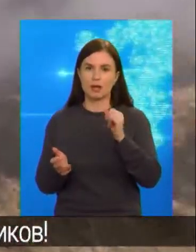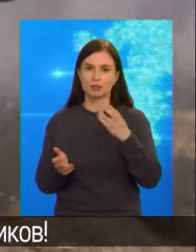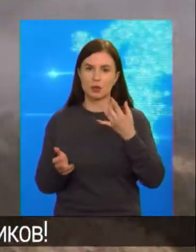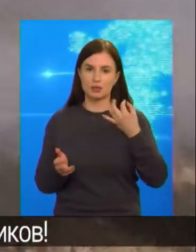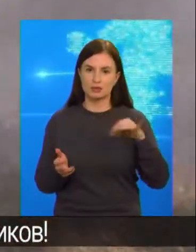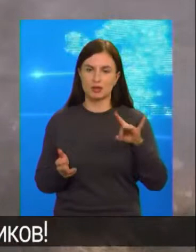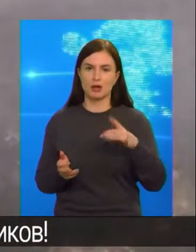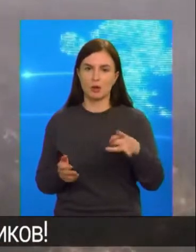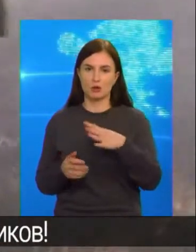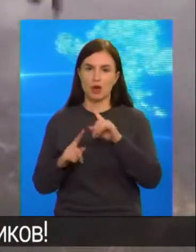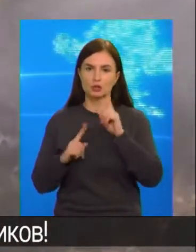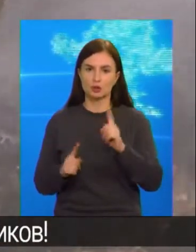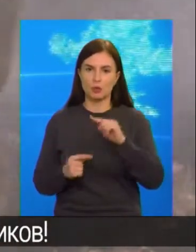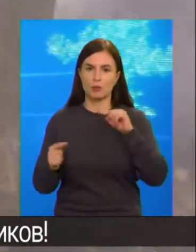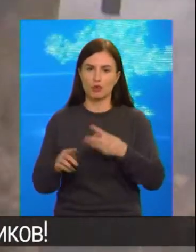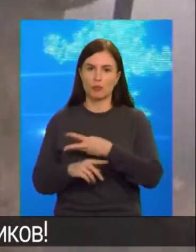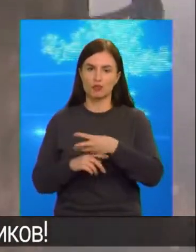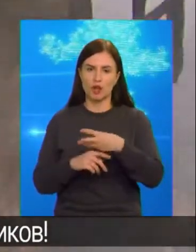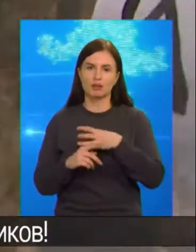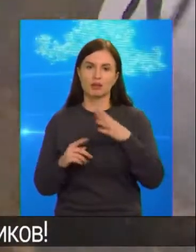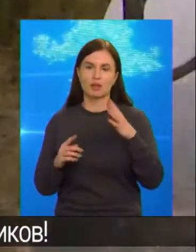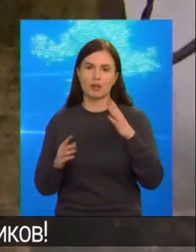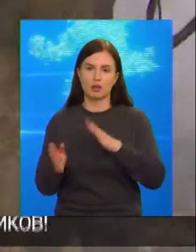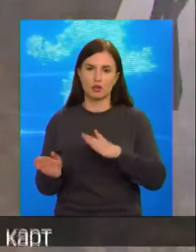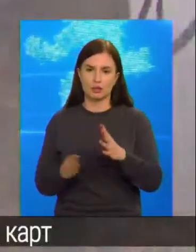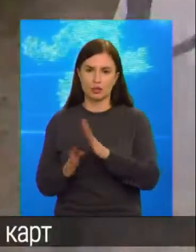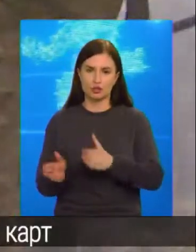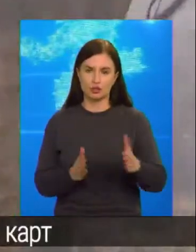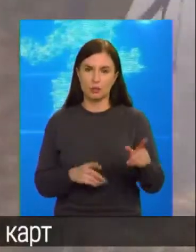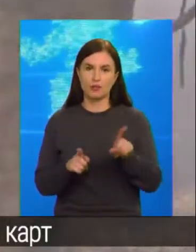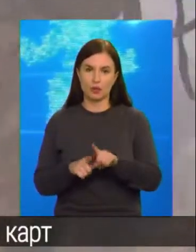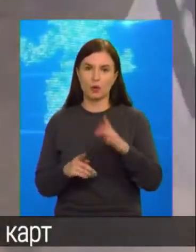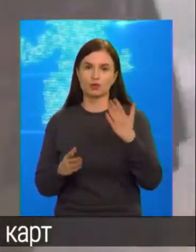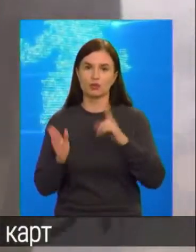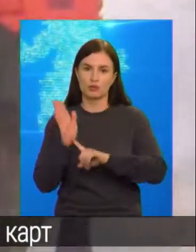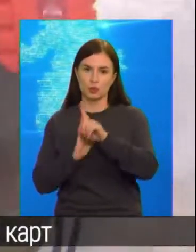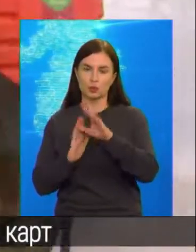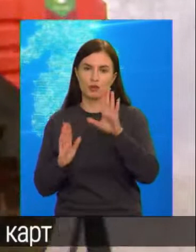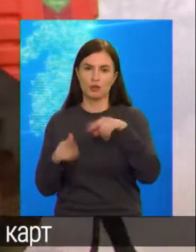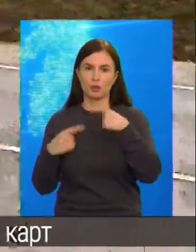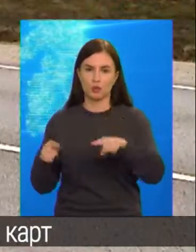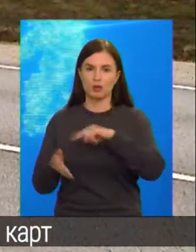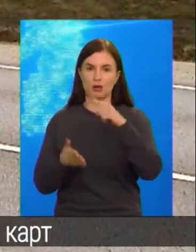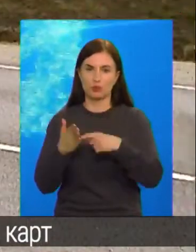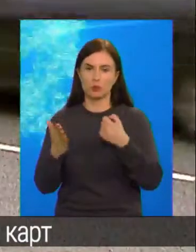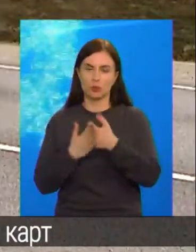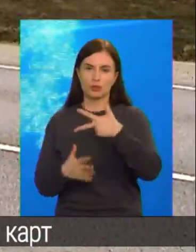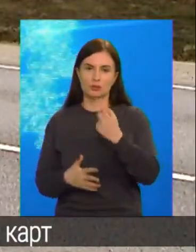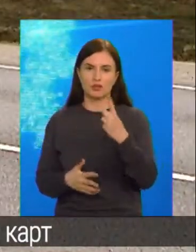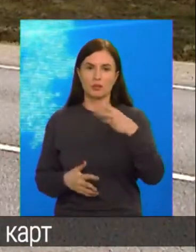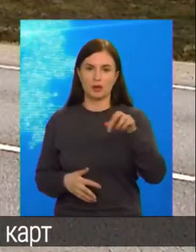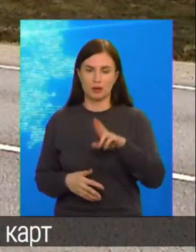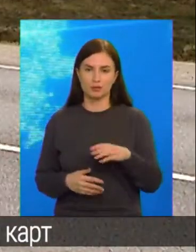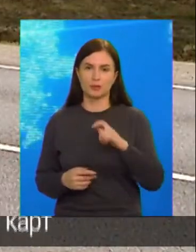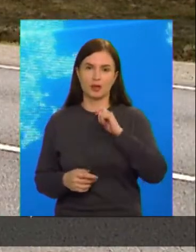особый противопожарный режим. Открытый огонь под запретом. И такой же ведут в остальных муниципалитетах вплоть до 31 мая. Владислав Чухров,